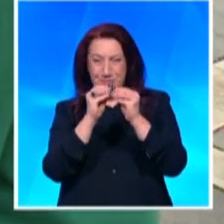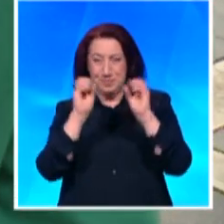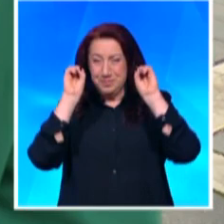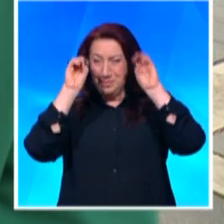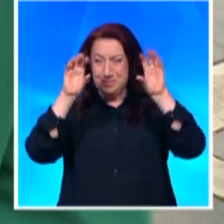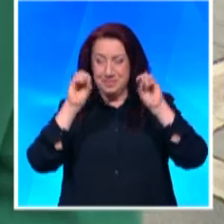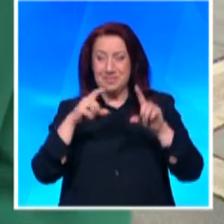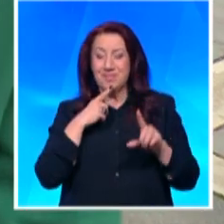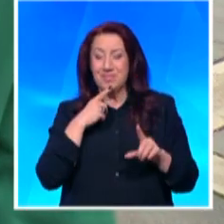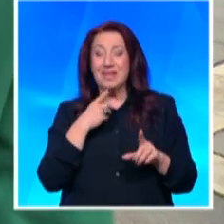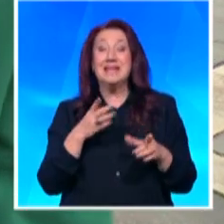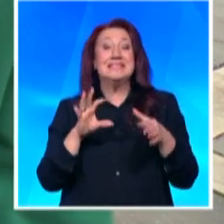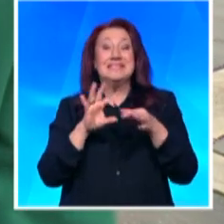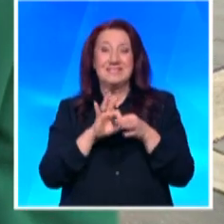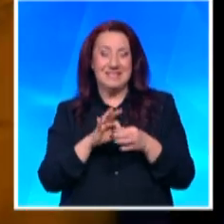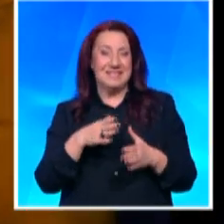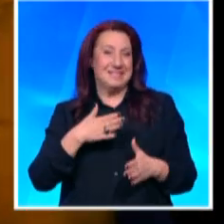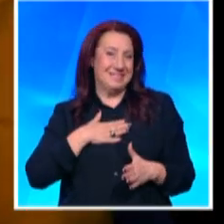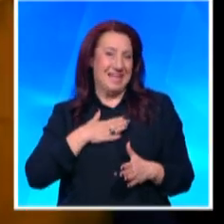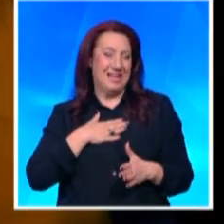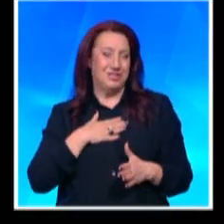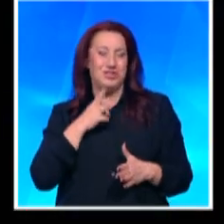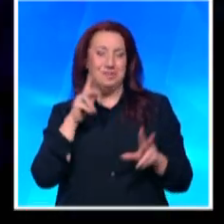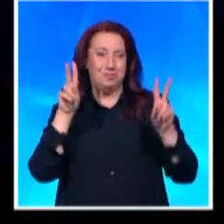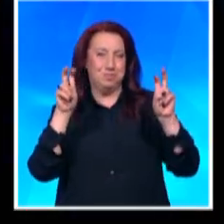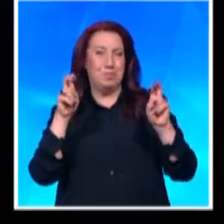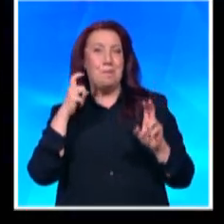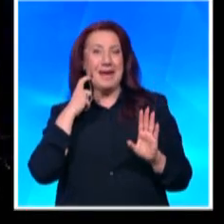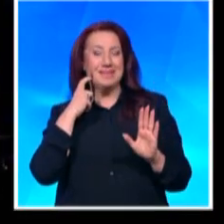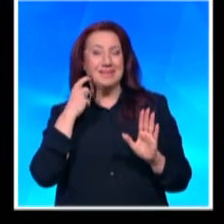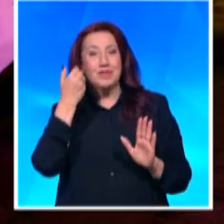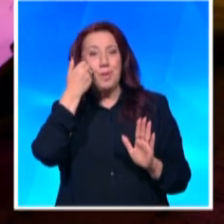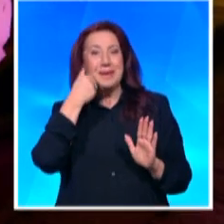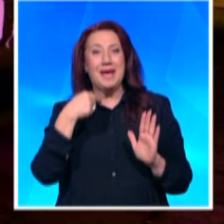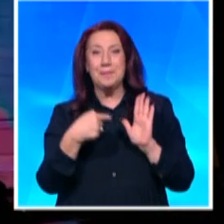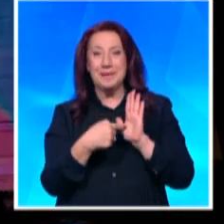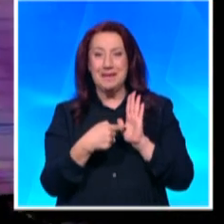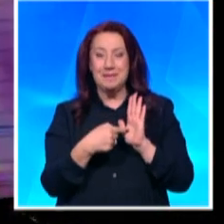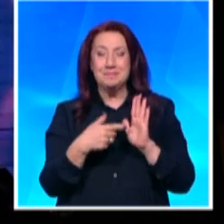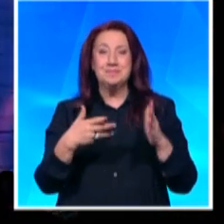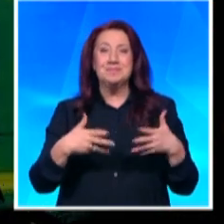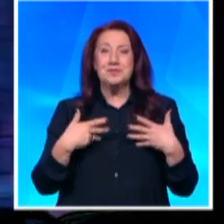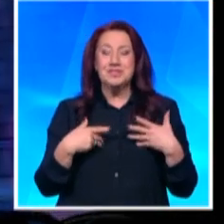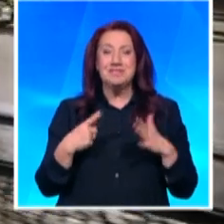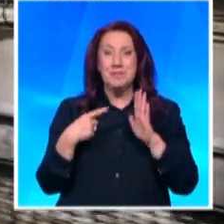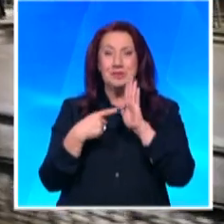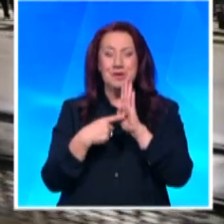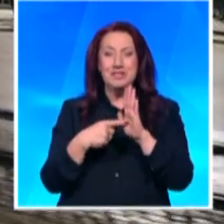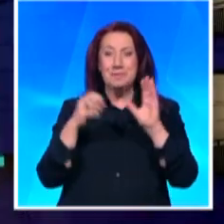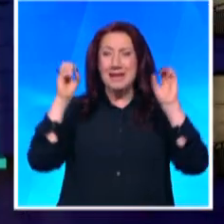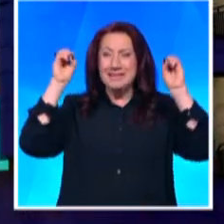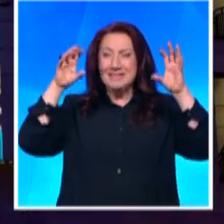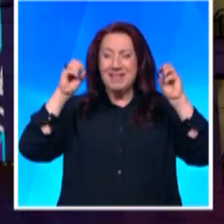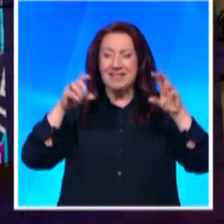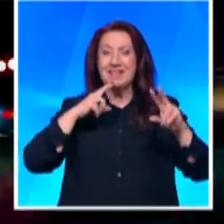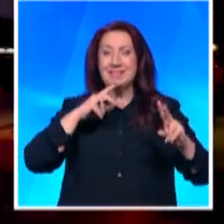нашия социално отговорен бранд «Добрия пример». И много сме щастливи, че можем да покажем как светлината превръща неща, които